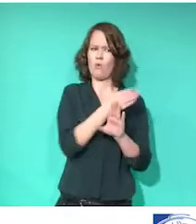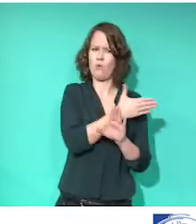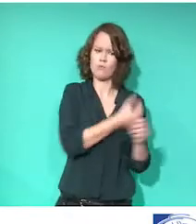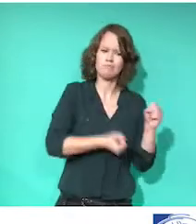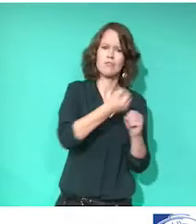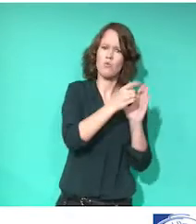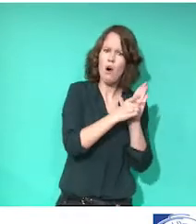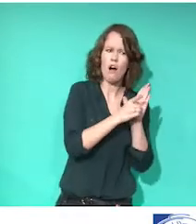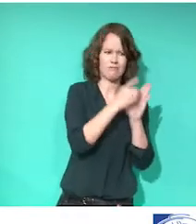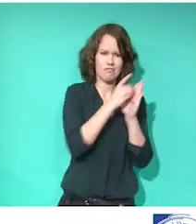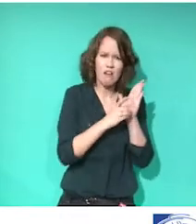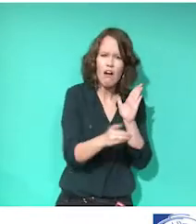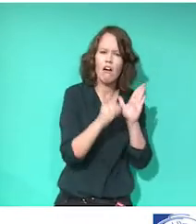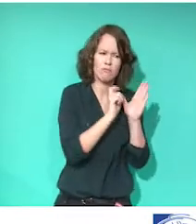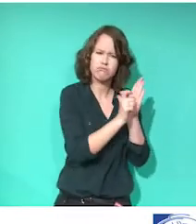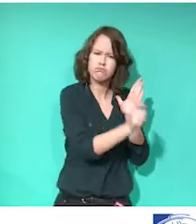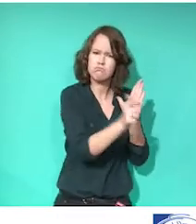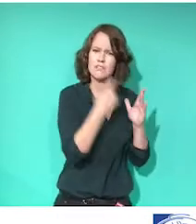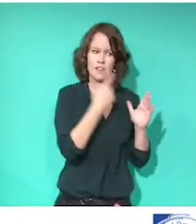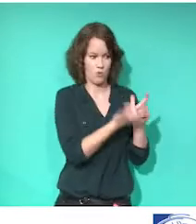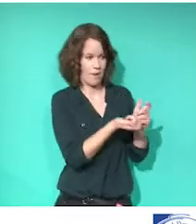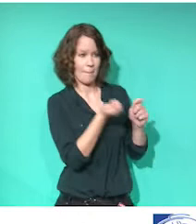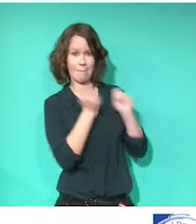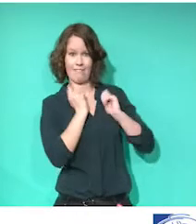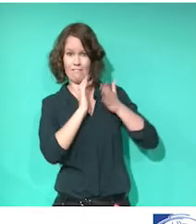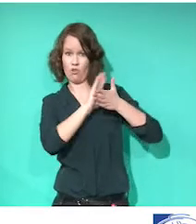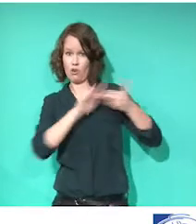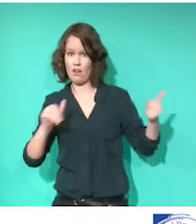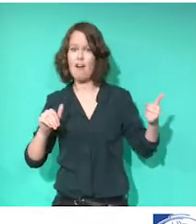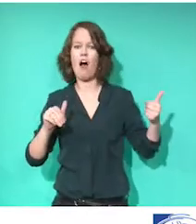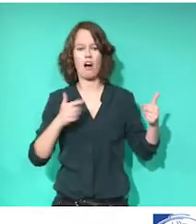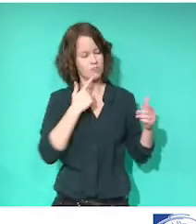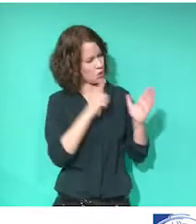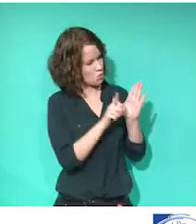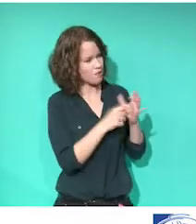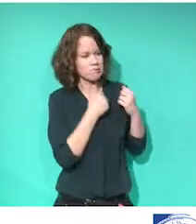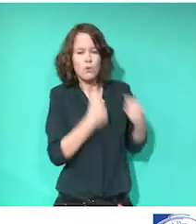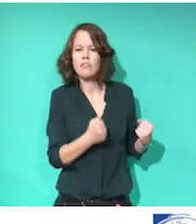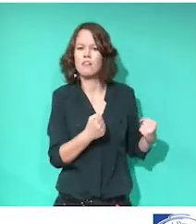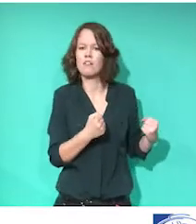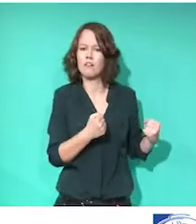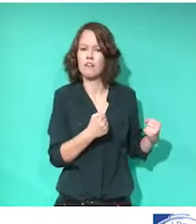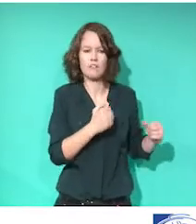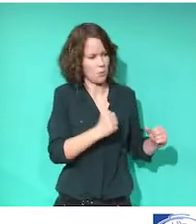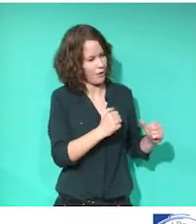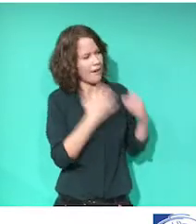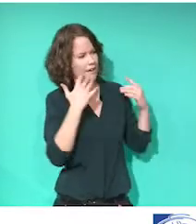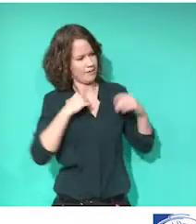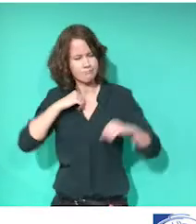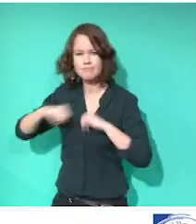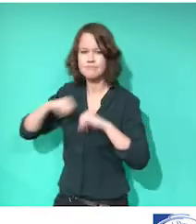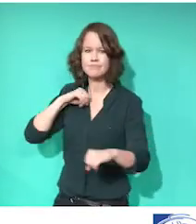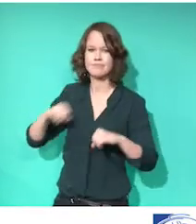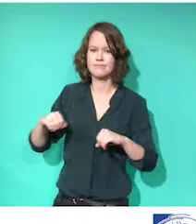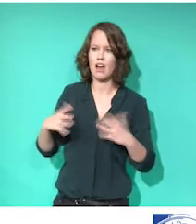effectivement à la fois la chance d'avoir un socle législatif solide, et en même temps, pour une